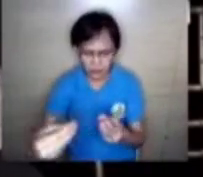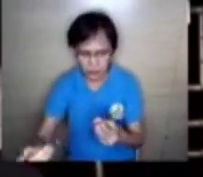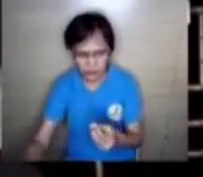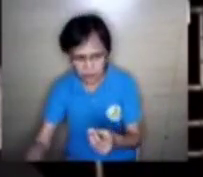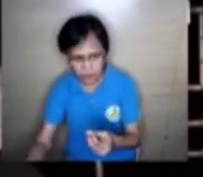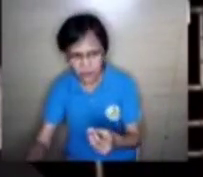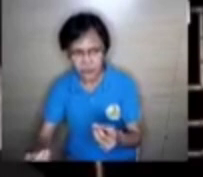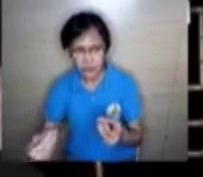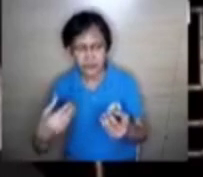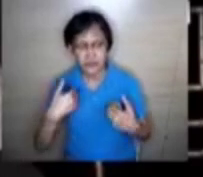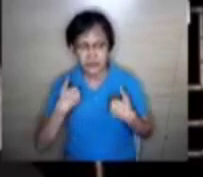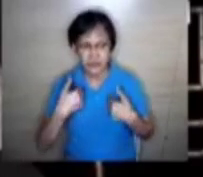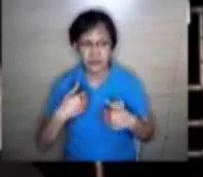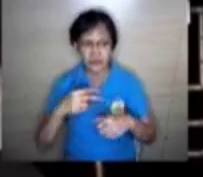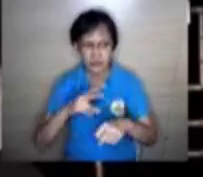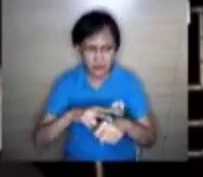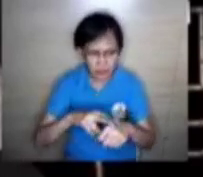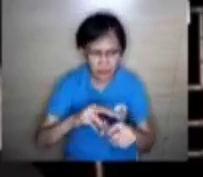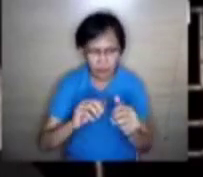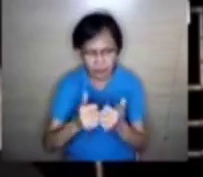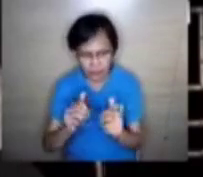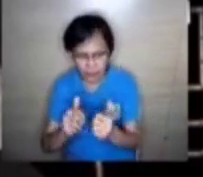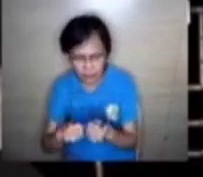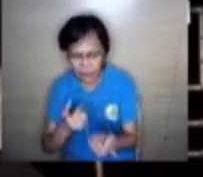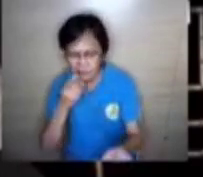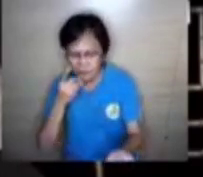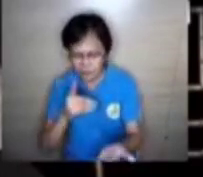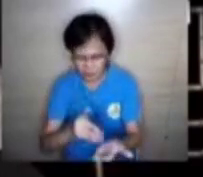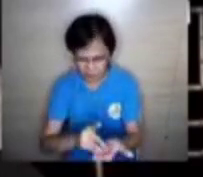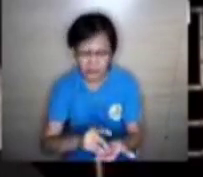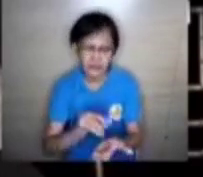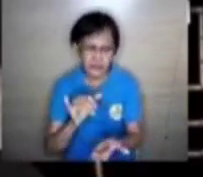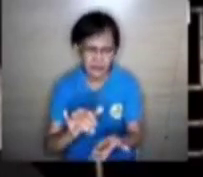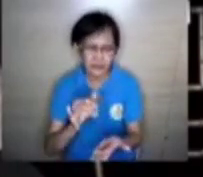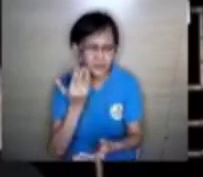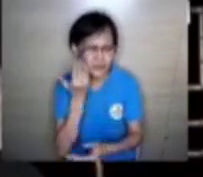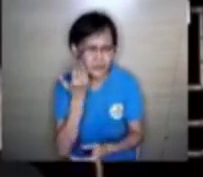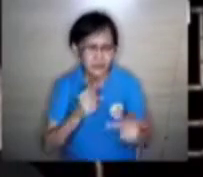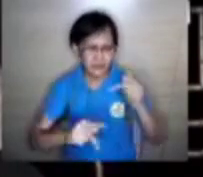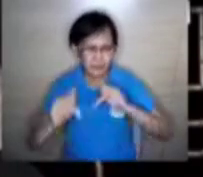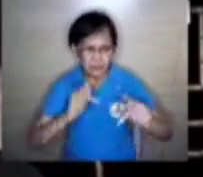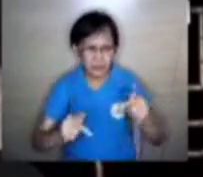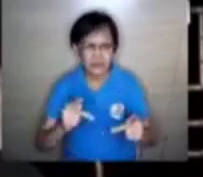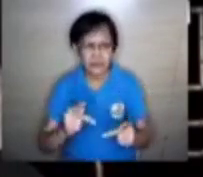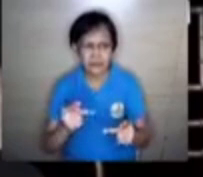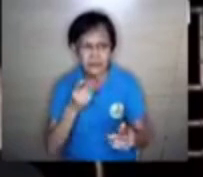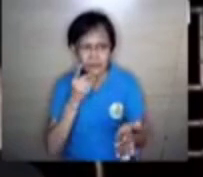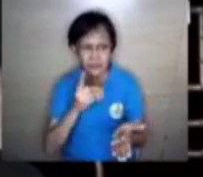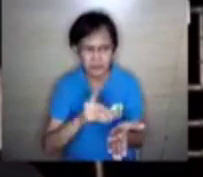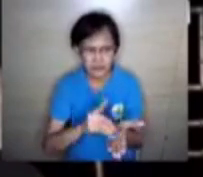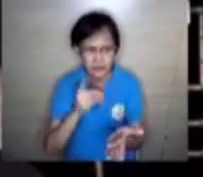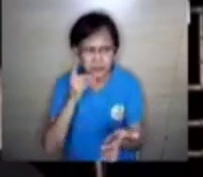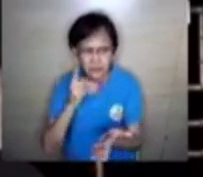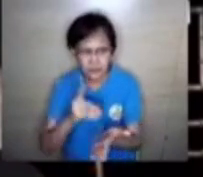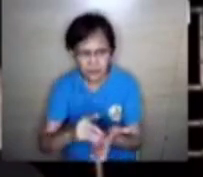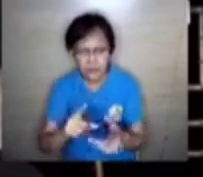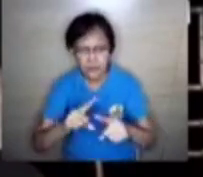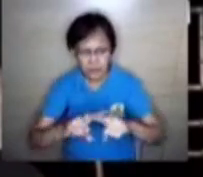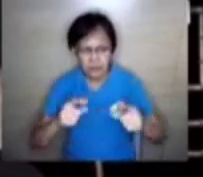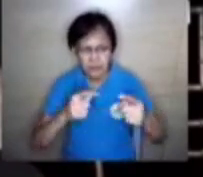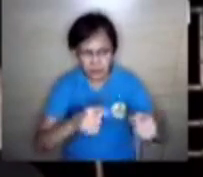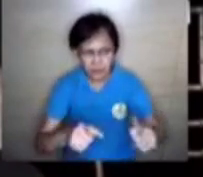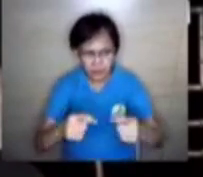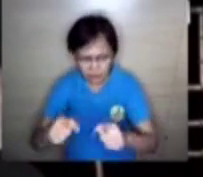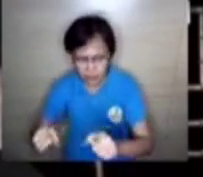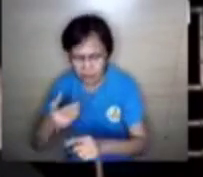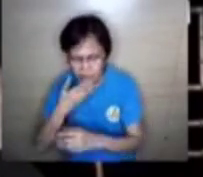and bookkeeping, overall lack of documentation. Sa loob ng 2 taon, hindi tumigil ang Finance Committee,